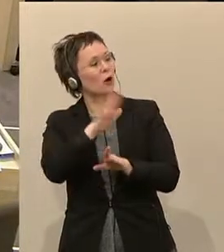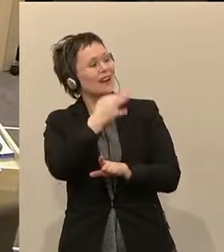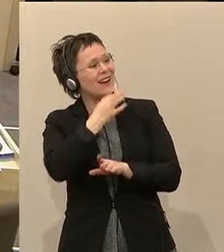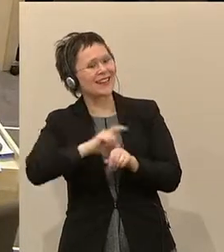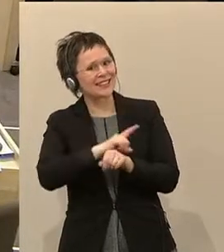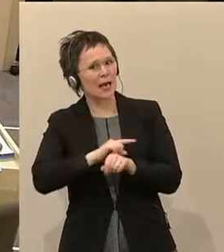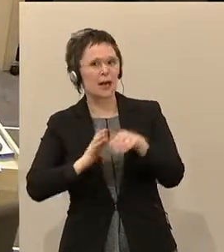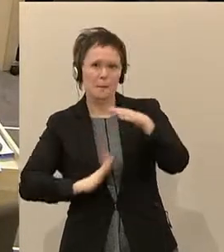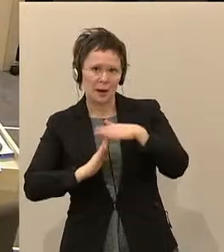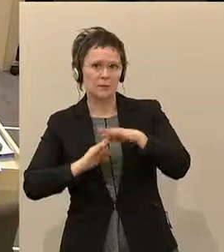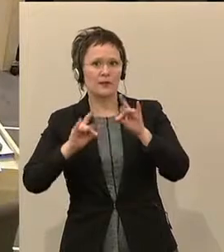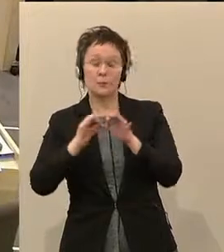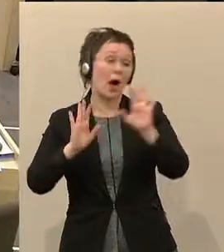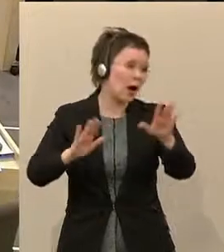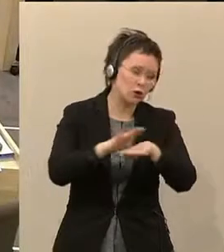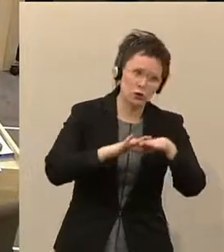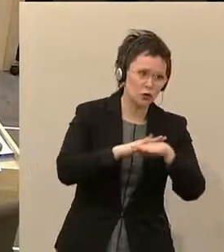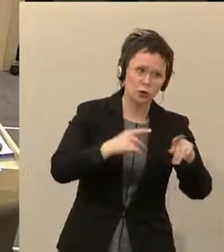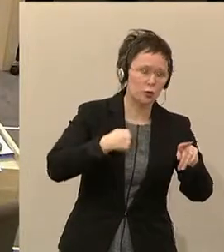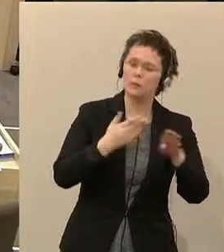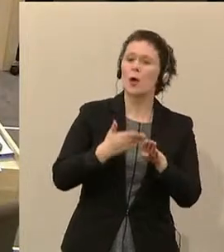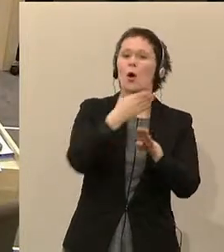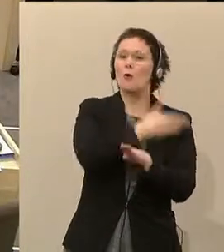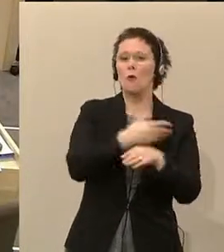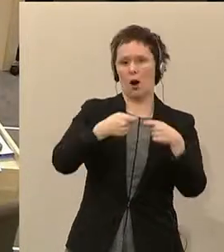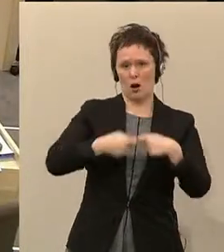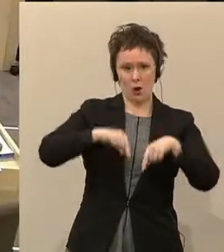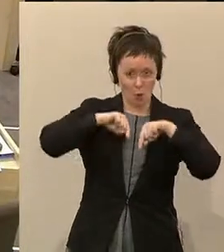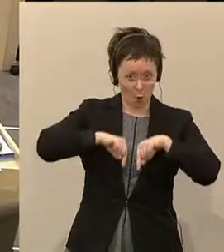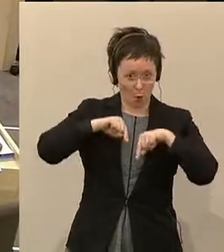Landbauer, fordert sie zum Rücktritt auf. Innenminister Kickl ist jetzt selbst am Wort.